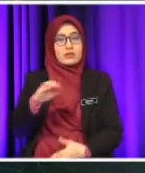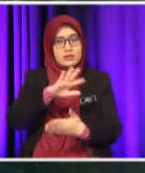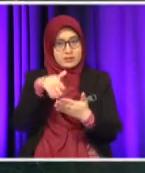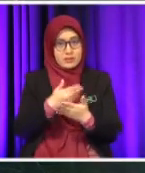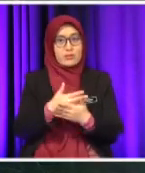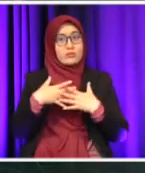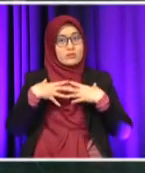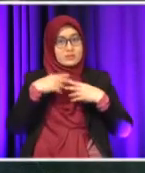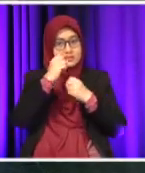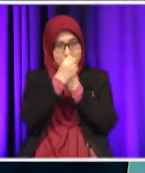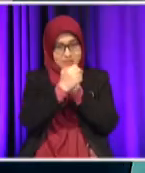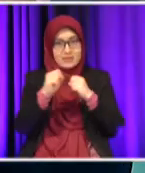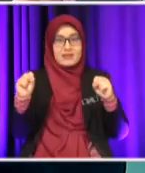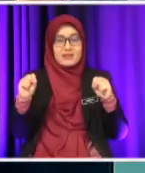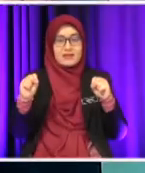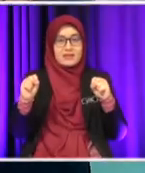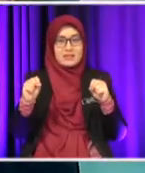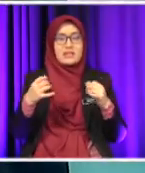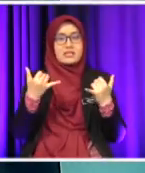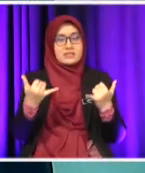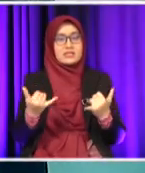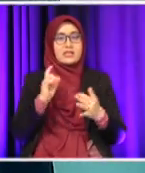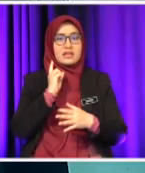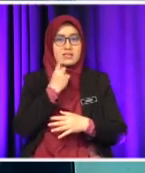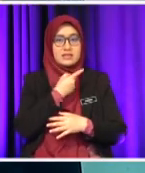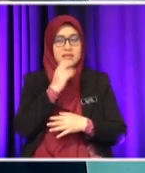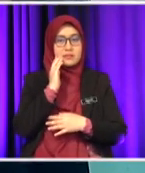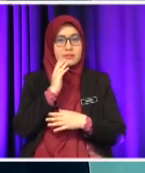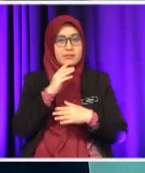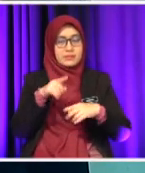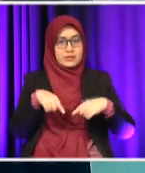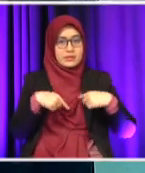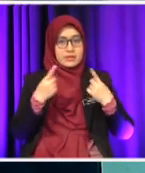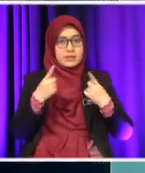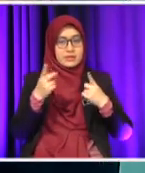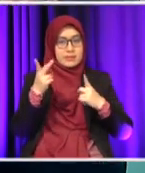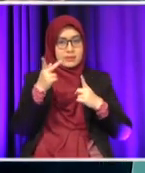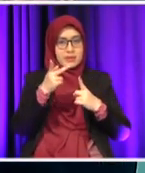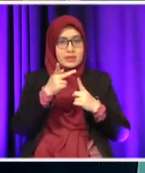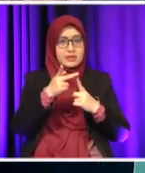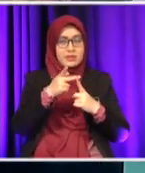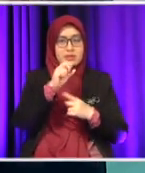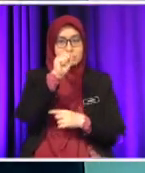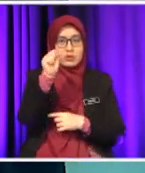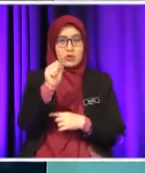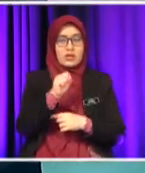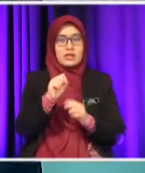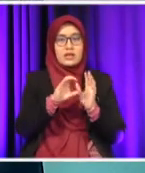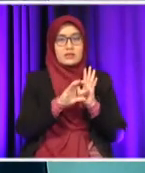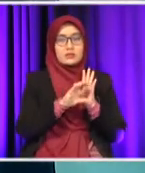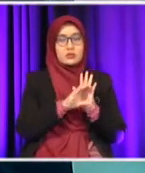Oke kita nak tumpukan kepada selain contoh bagian ini menanam tumbuhan akuatik terlebih